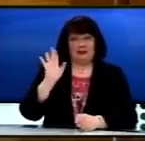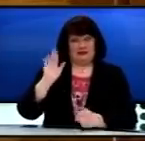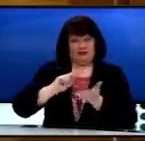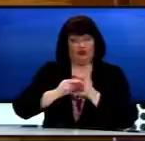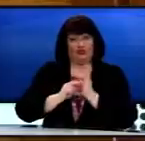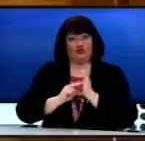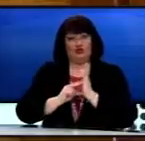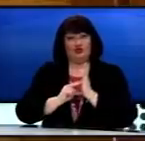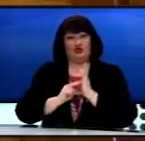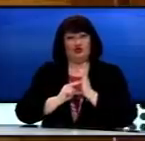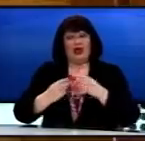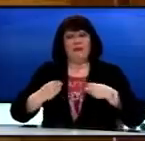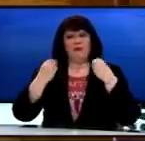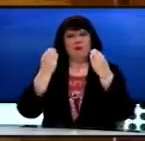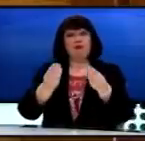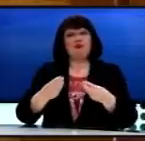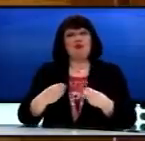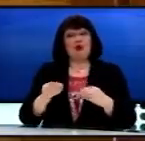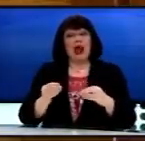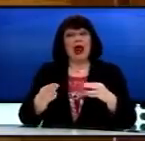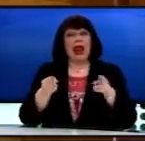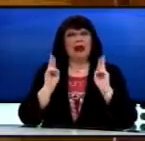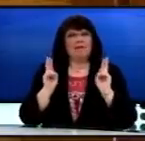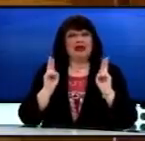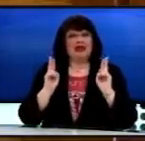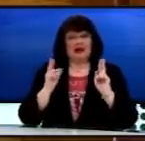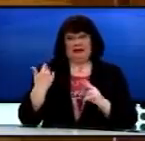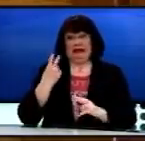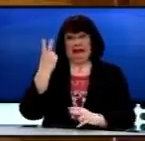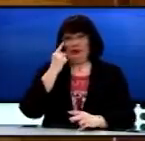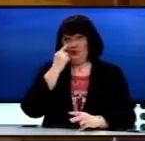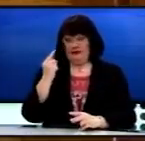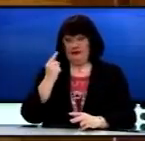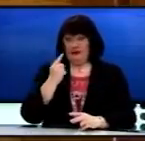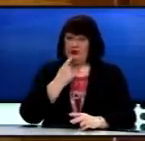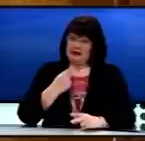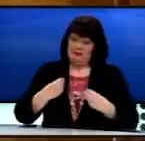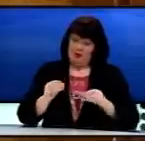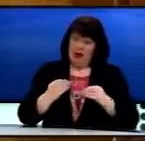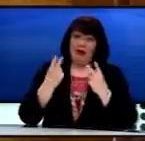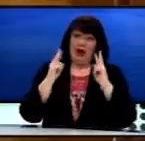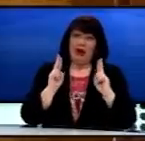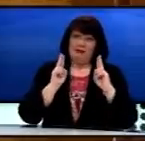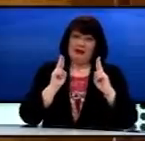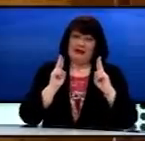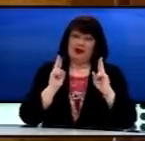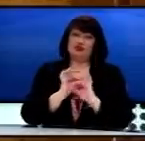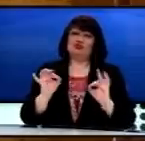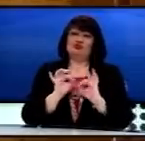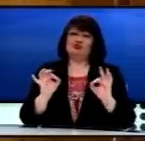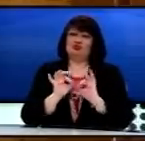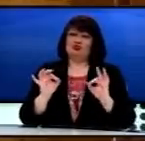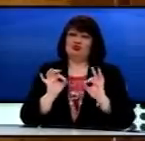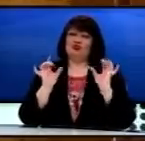προσέξτε, και πουλάει ελπίδα, 2 Νοεμβρίου αυτό, πουλάει ελπίδα λέγοντας πως έχει ήδη εξασφαλίσει